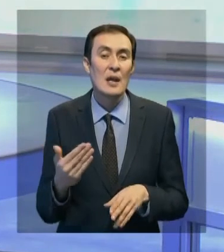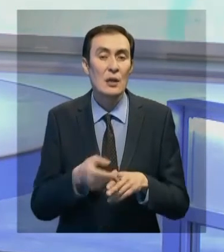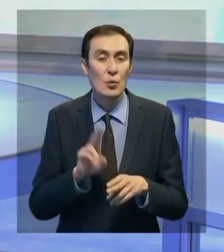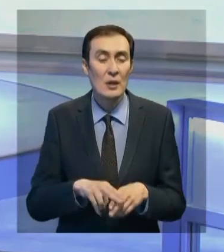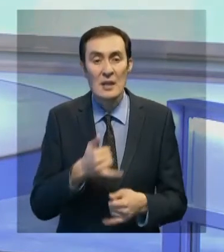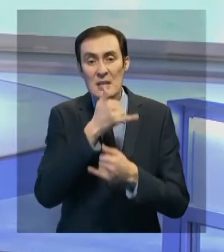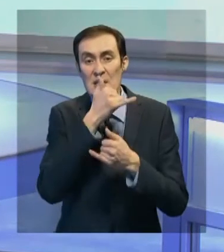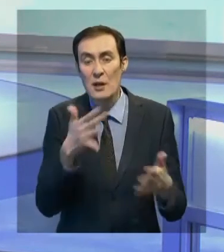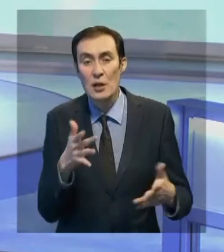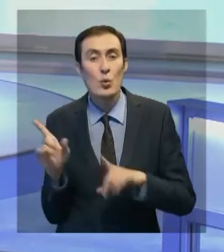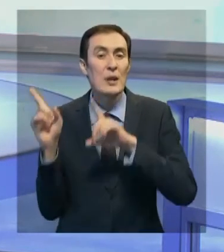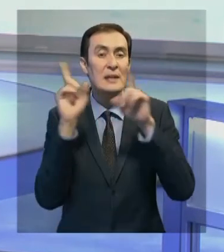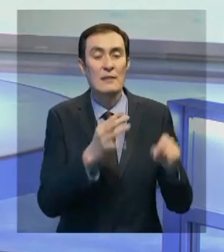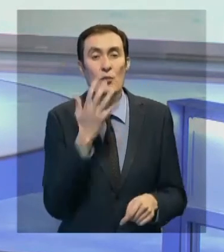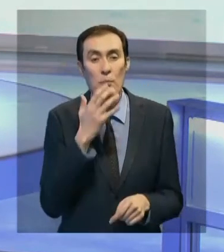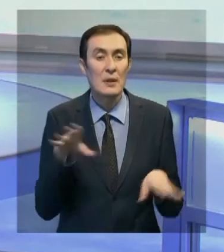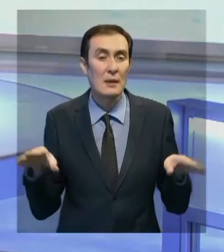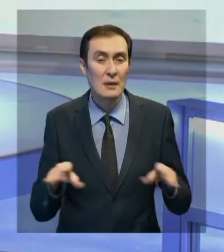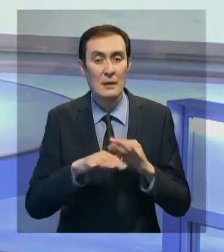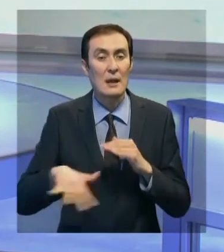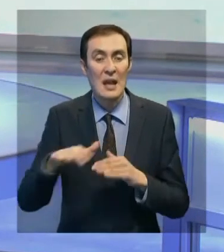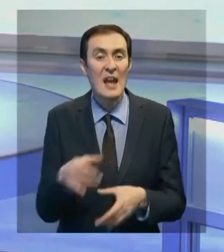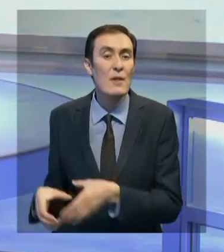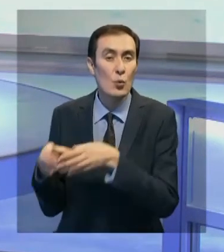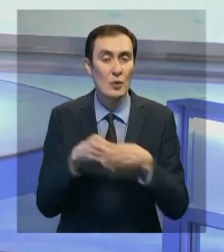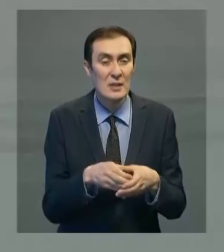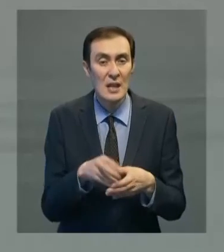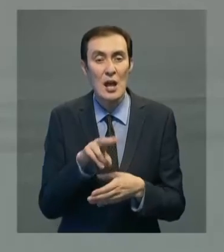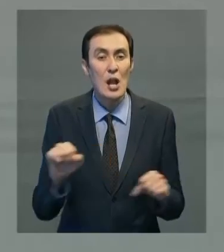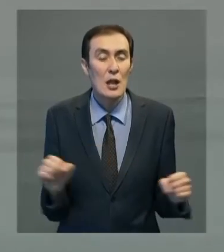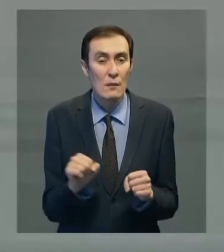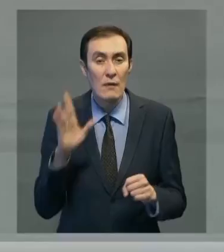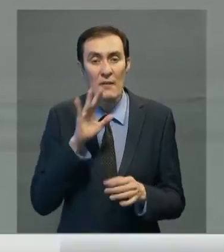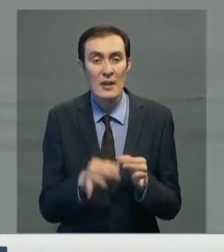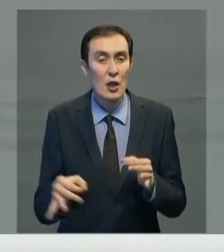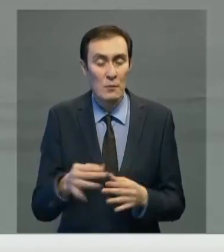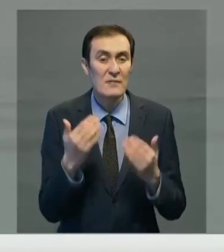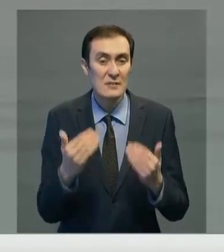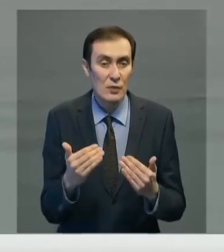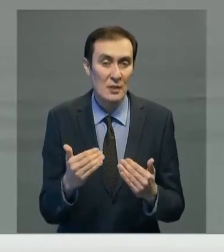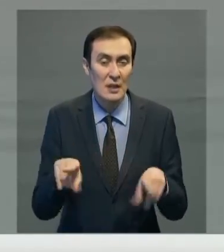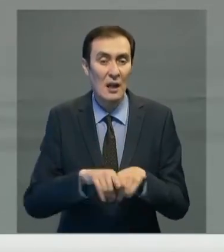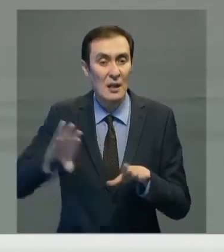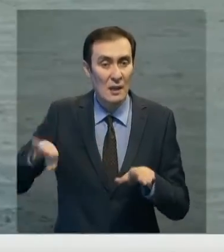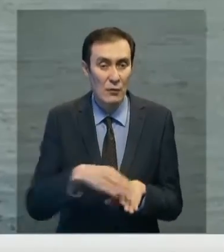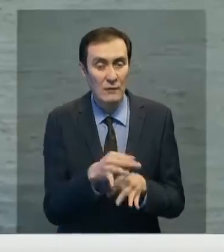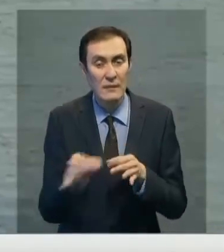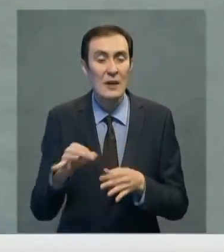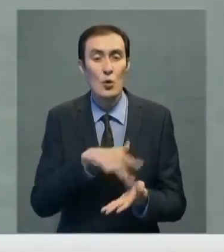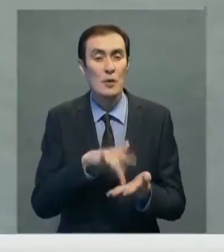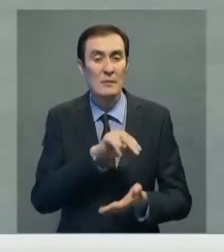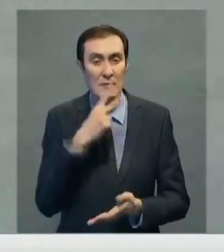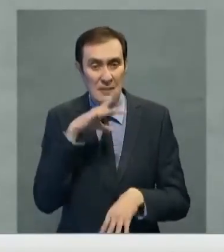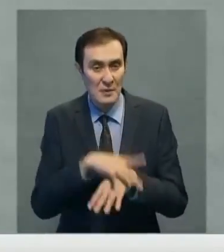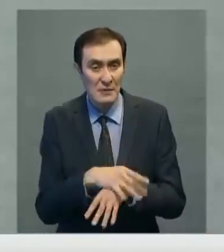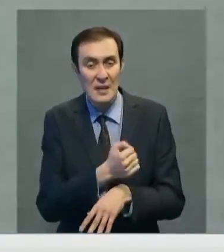лебедей. Пернатых, которые не смогли улететь в теплые края, эвакуируют из обледенелых водоемов. Сегодня на одном из котлованов в пригороде Петропавловска